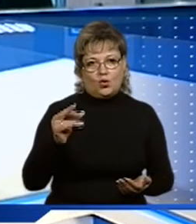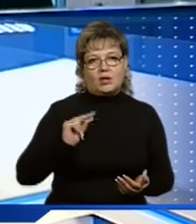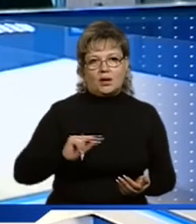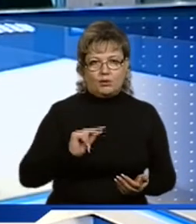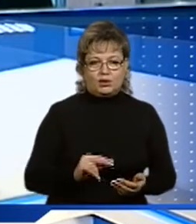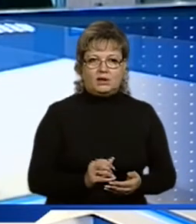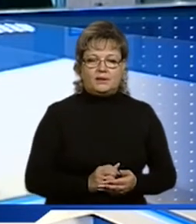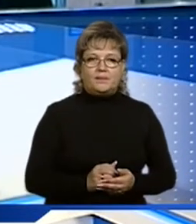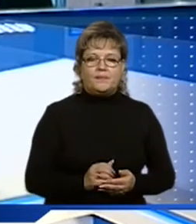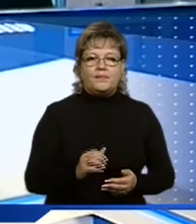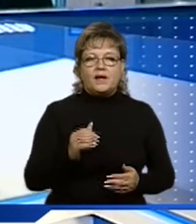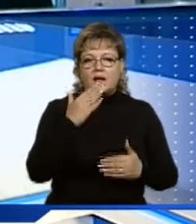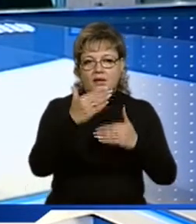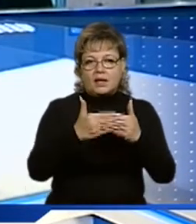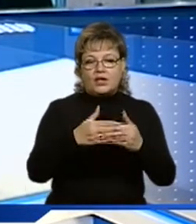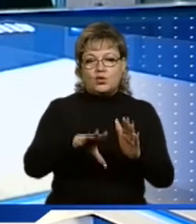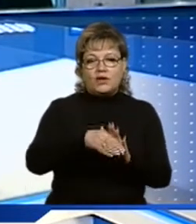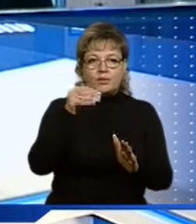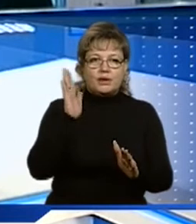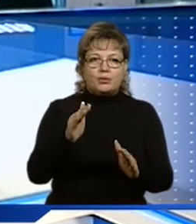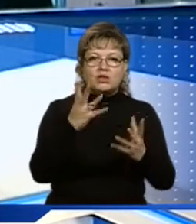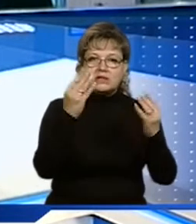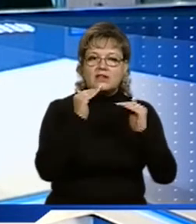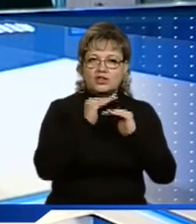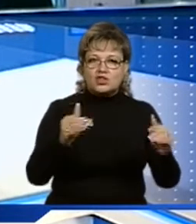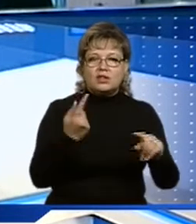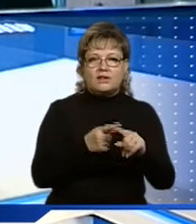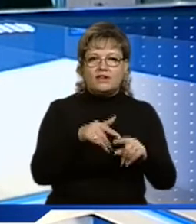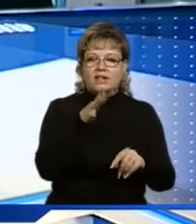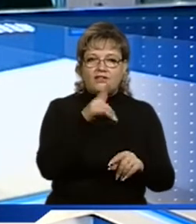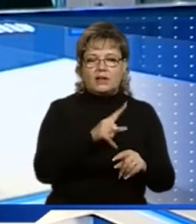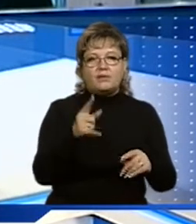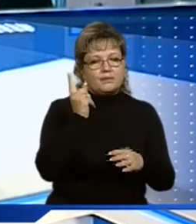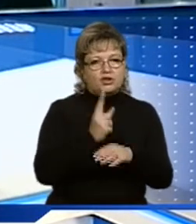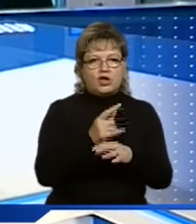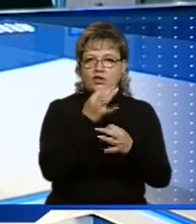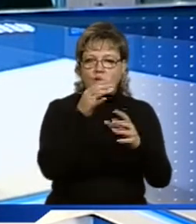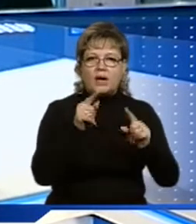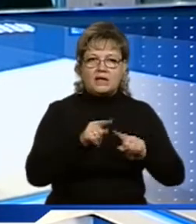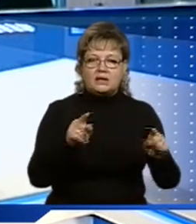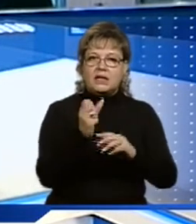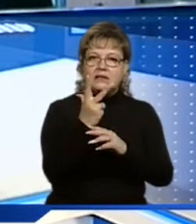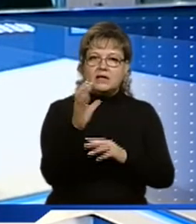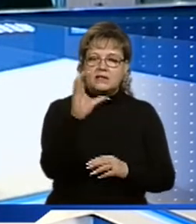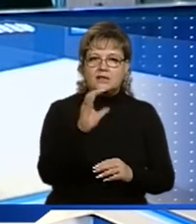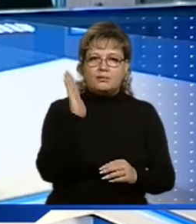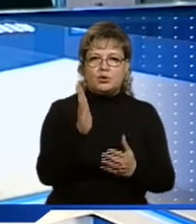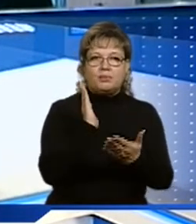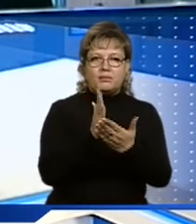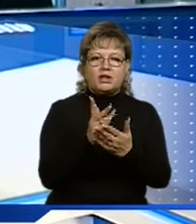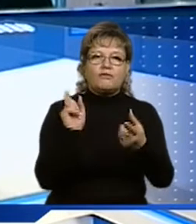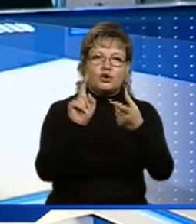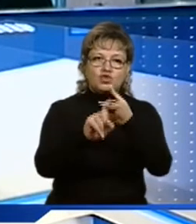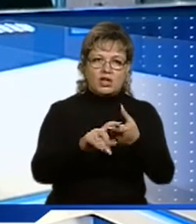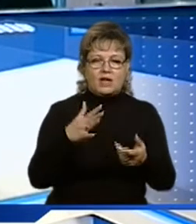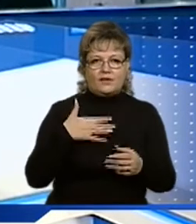работает. Накануне выборов 12 сентября пройдет день тишины. В это время запрещается любая агитация. 13 сентября состоятся прямые